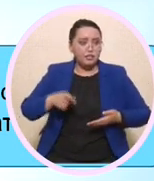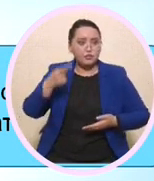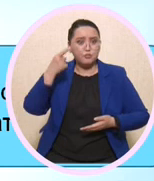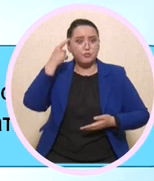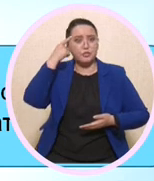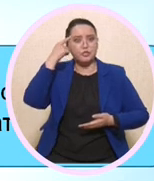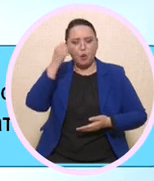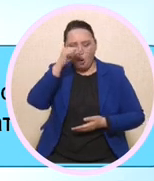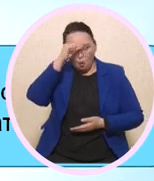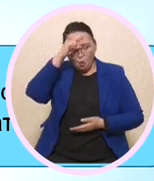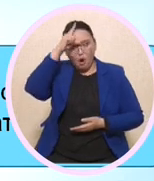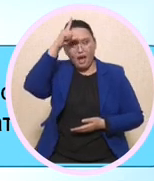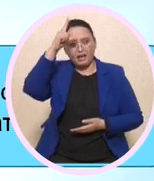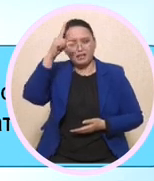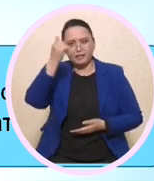ухаарл.